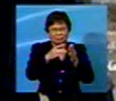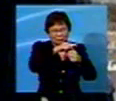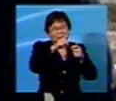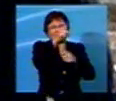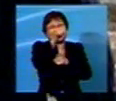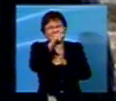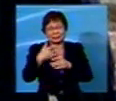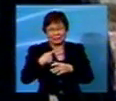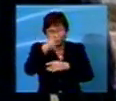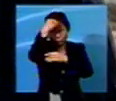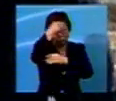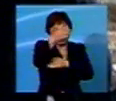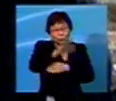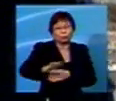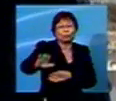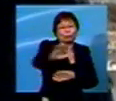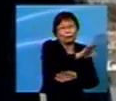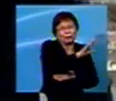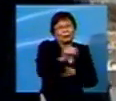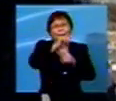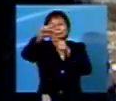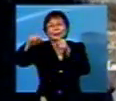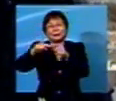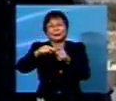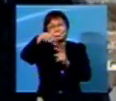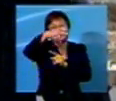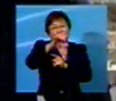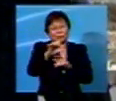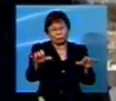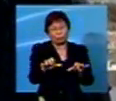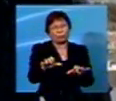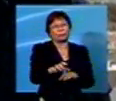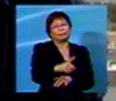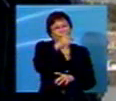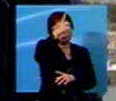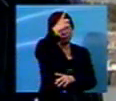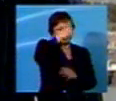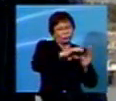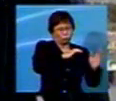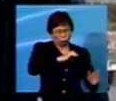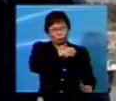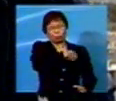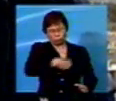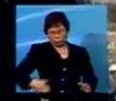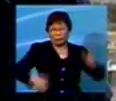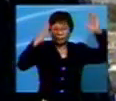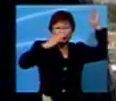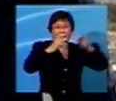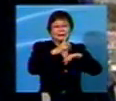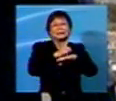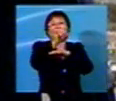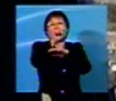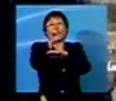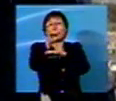untuk makluman para penonton sekalian dan apabila silang media dilakukan antara pihak kedutaan Malaysia di Abu Dhabi bersama kami pada malam